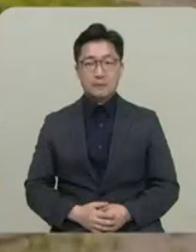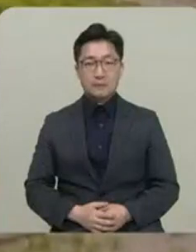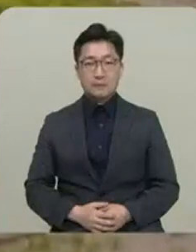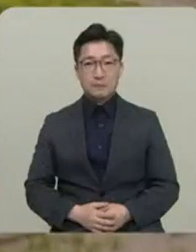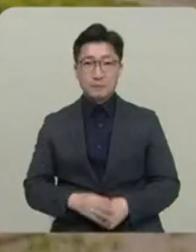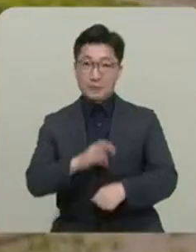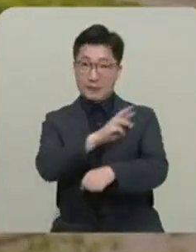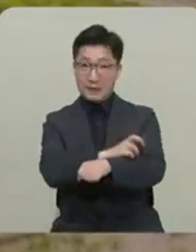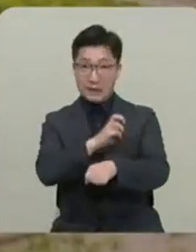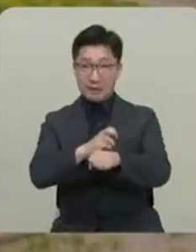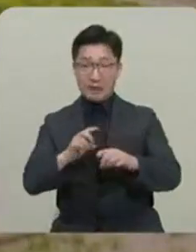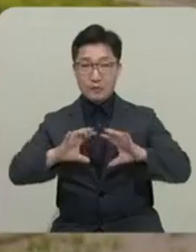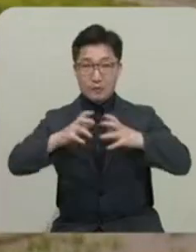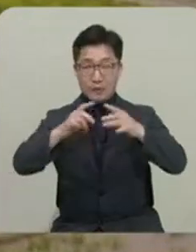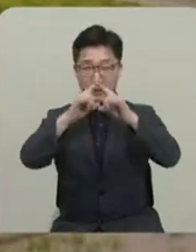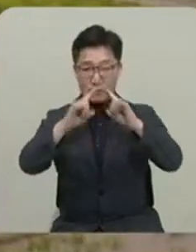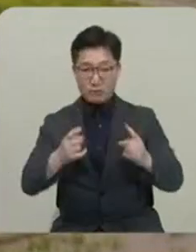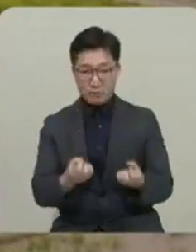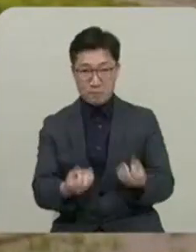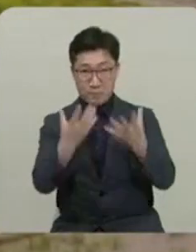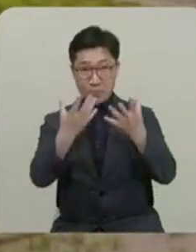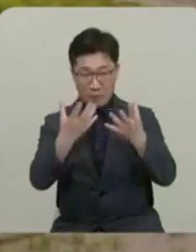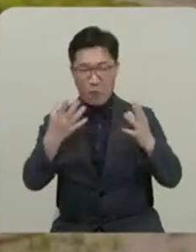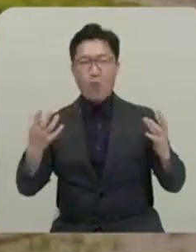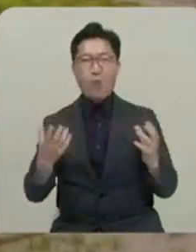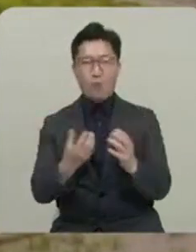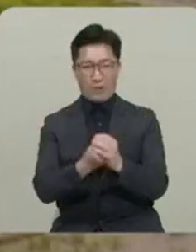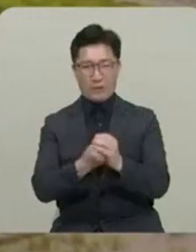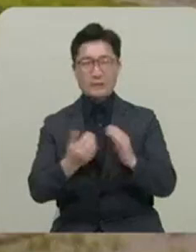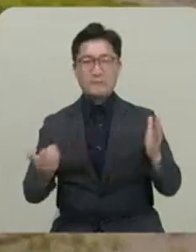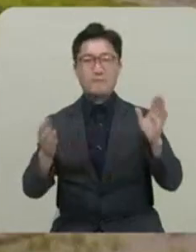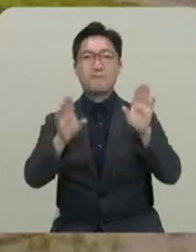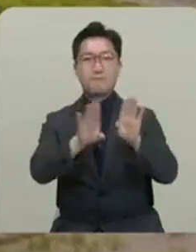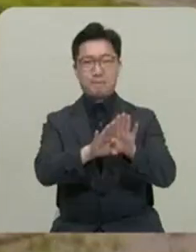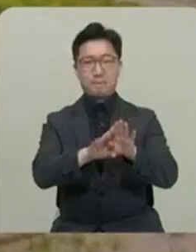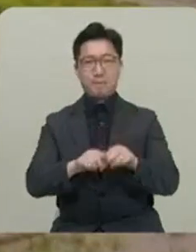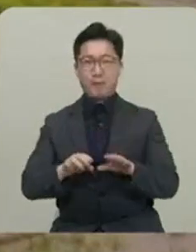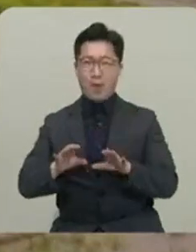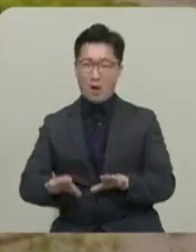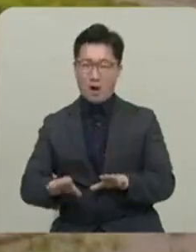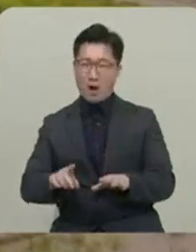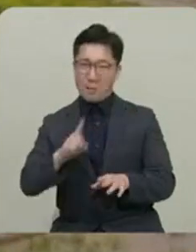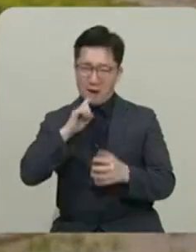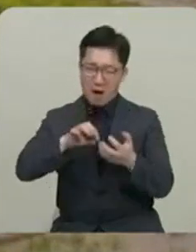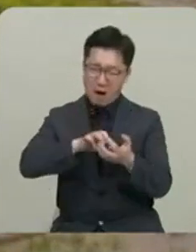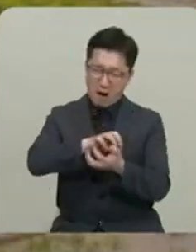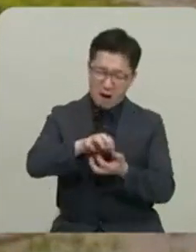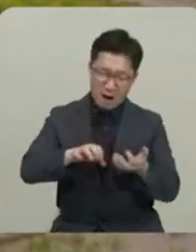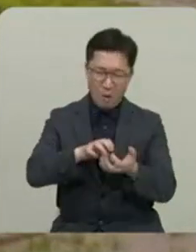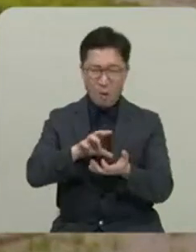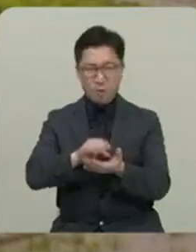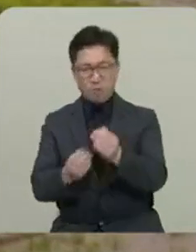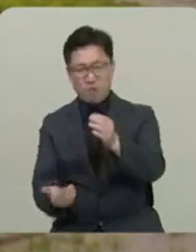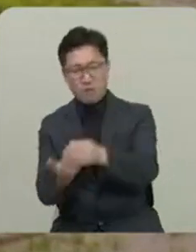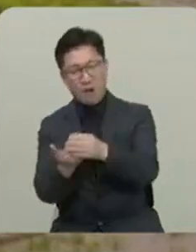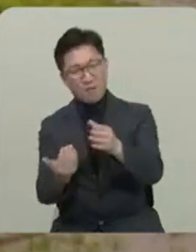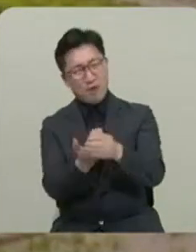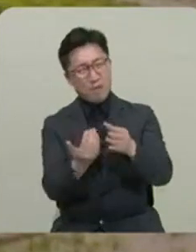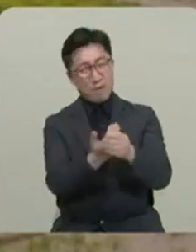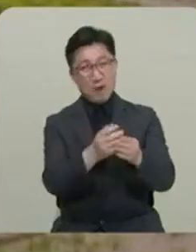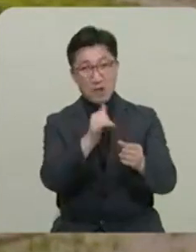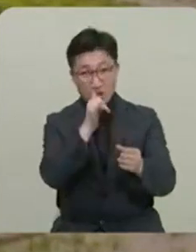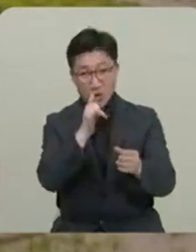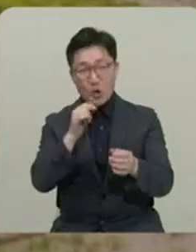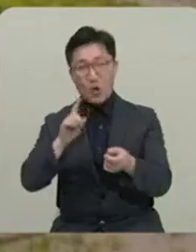네, 새만금 세계 스카우트 잼버리가 오늘로 공식적인 막을 내렸습니다. 본선과 파행, 기대와 아쉬움이 교차한 그간의